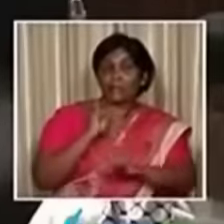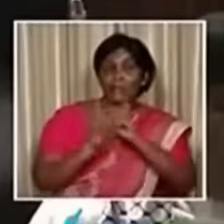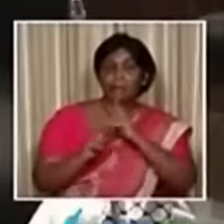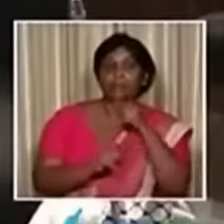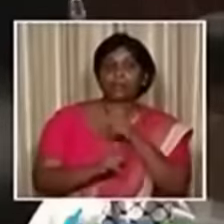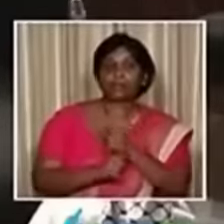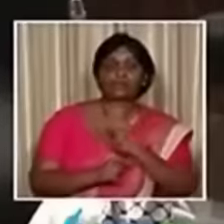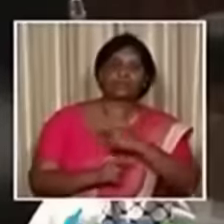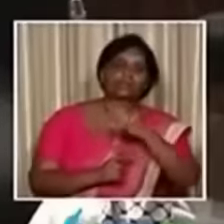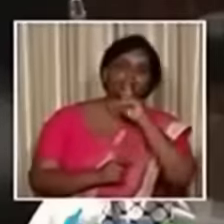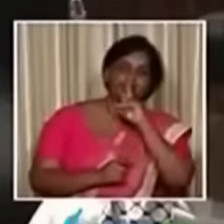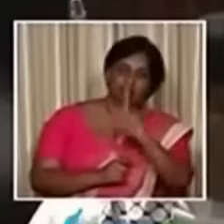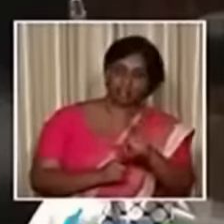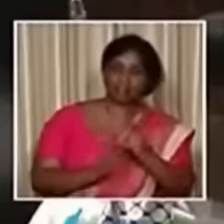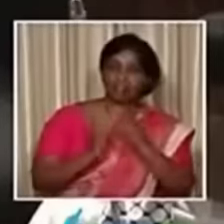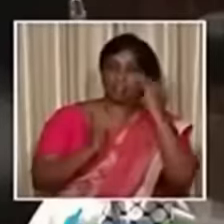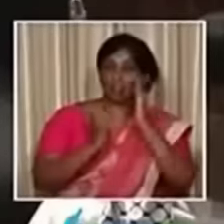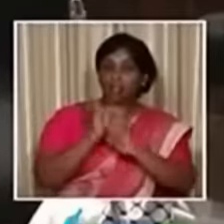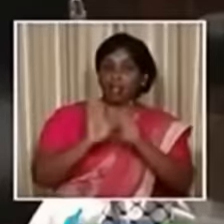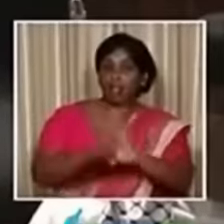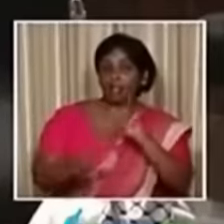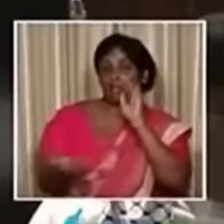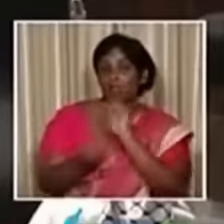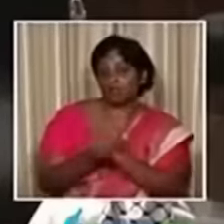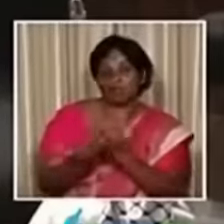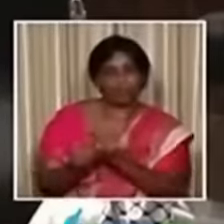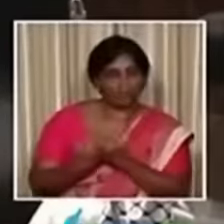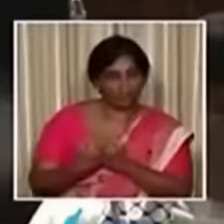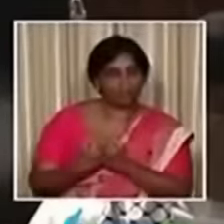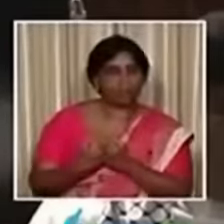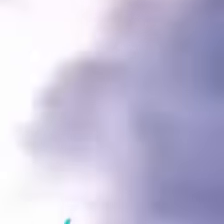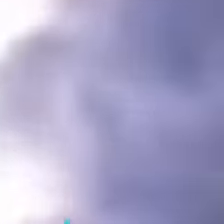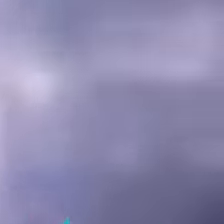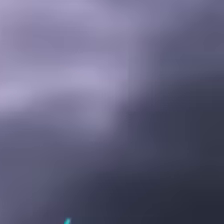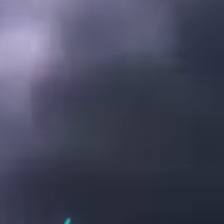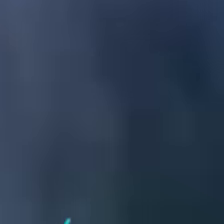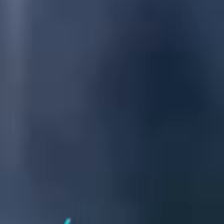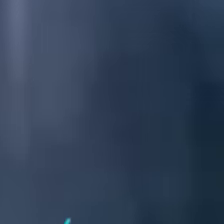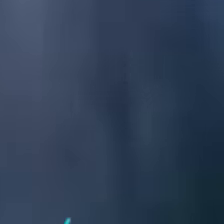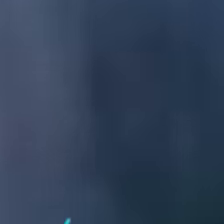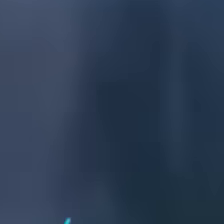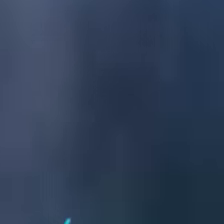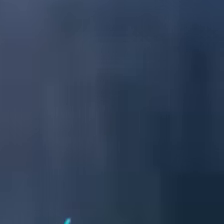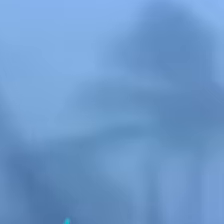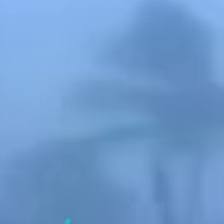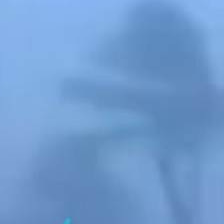අමාත්‍යංශයෙන් අපිට කියන්න වෙලා තියෙන්නේ දරුවන් බේරා ගනිව් කියලා.